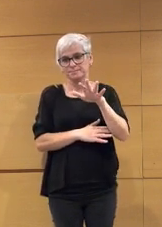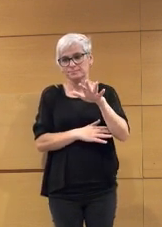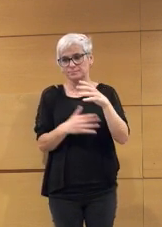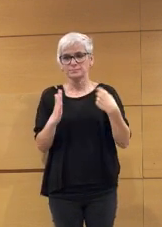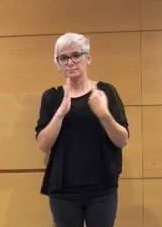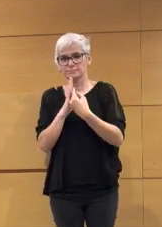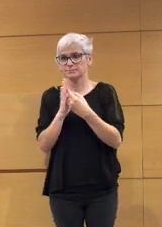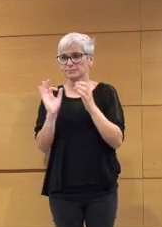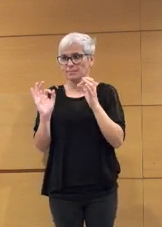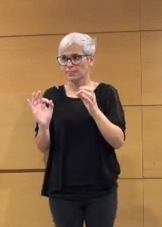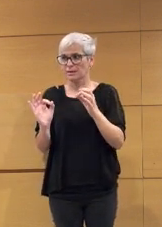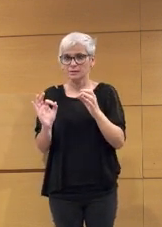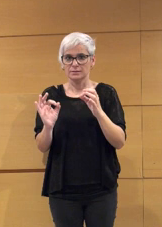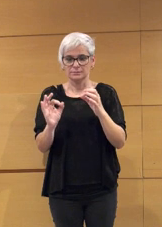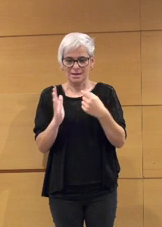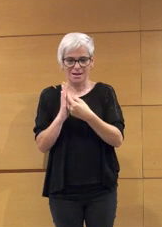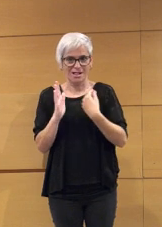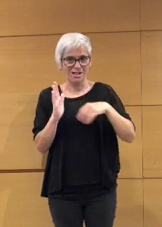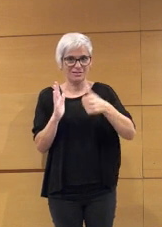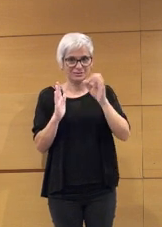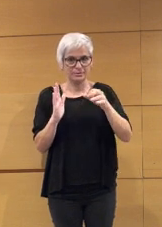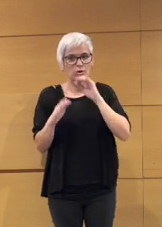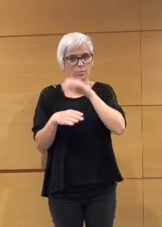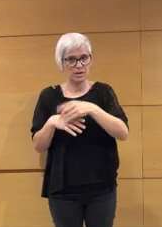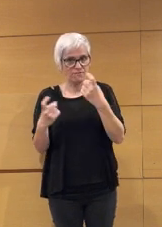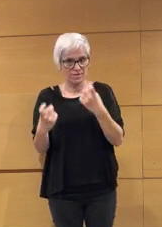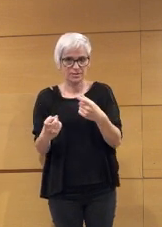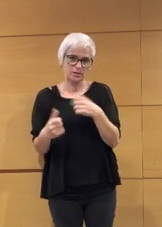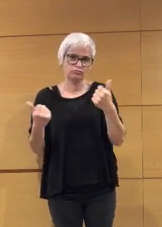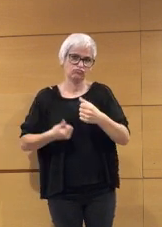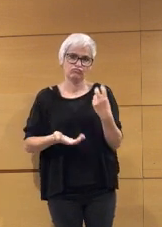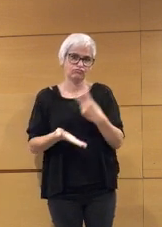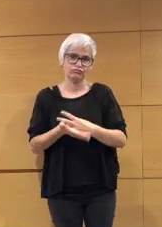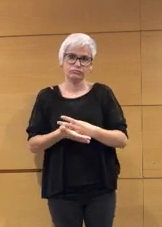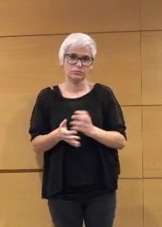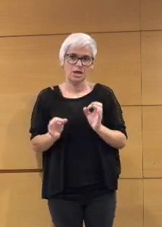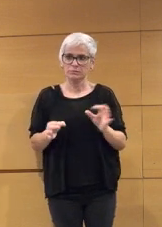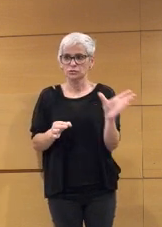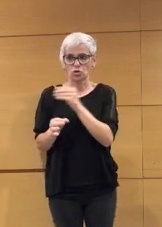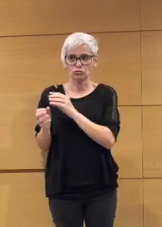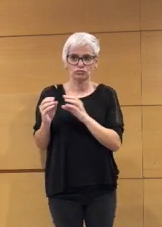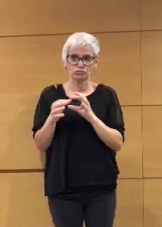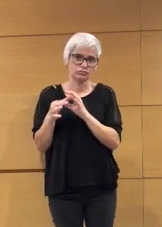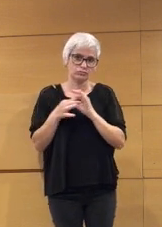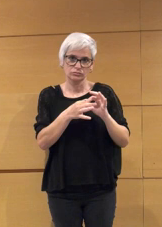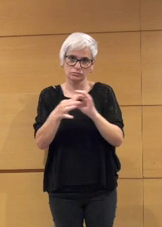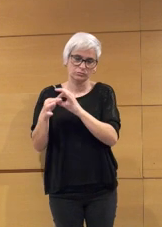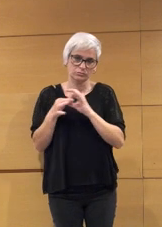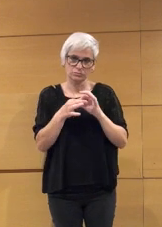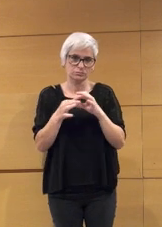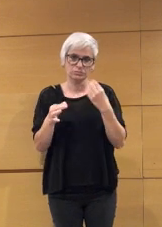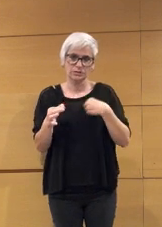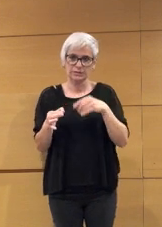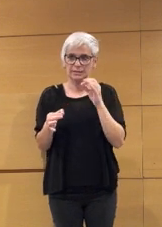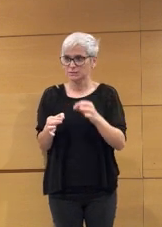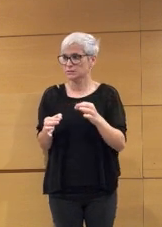transposada, però ara s'ha de complir. I per tant aquí tenim un repte tots plegats per fer aquests productes que sortiran